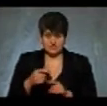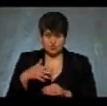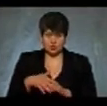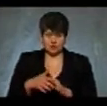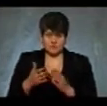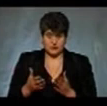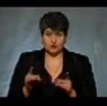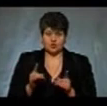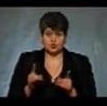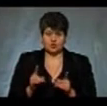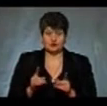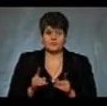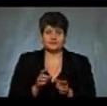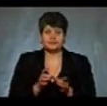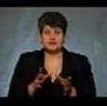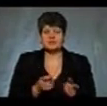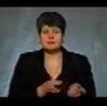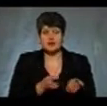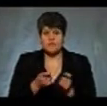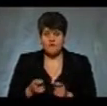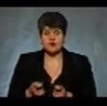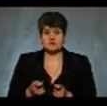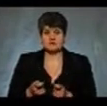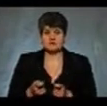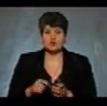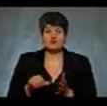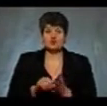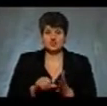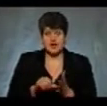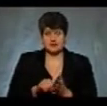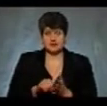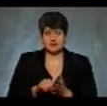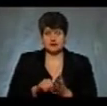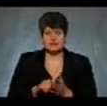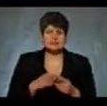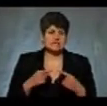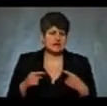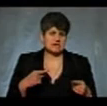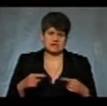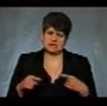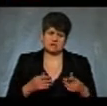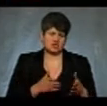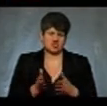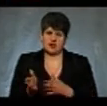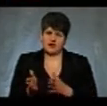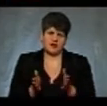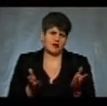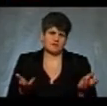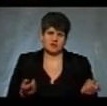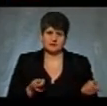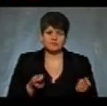що боєприпаси привозять безпосередньо учасники різними шляхами,